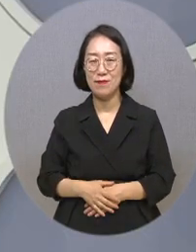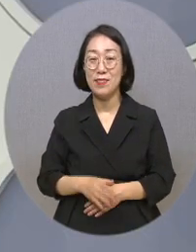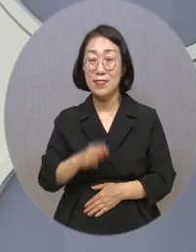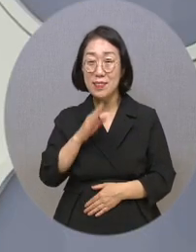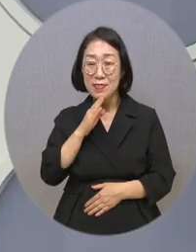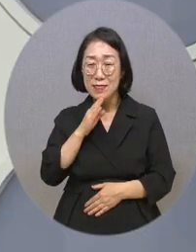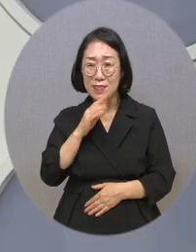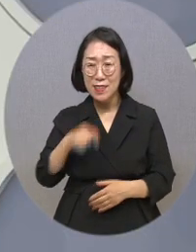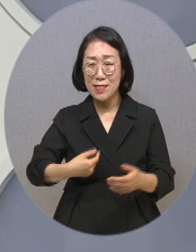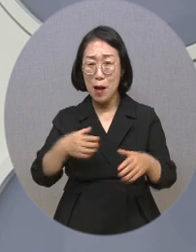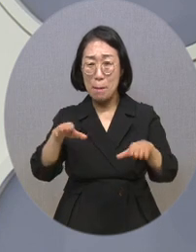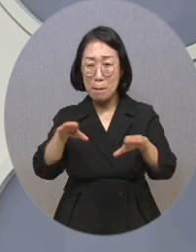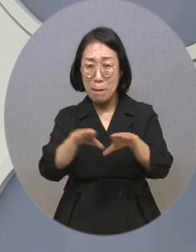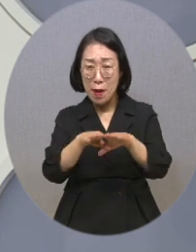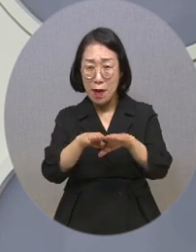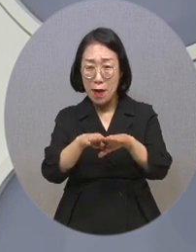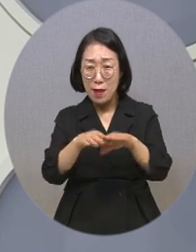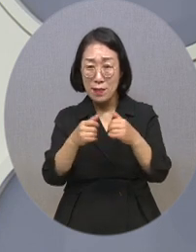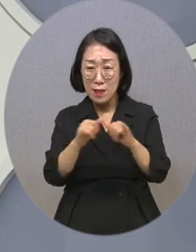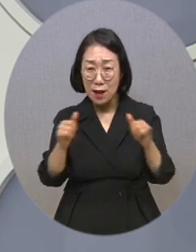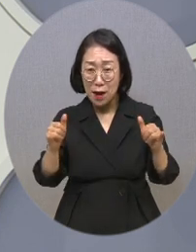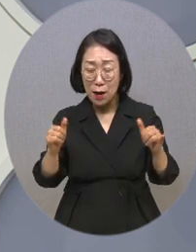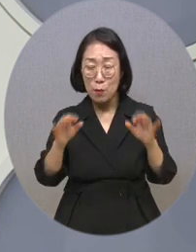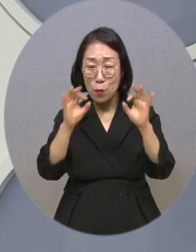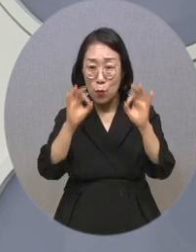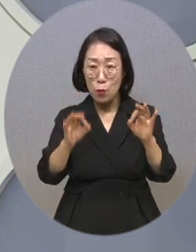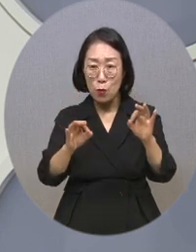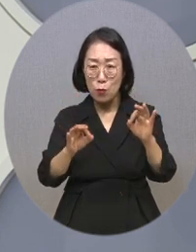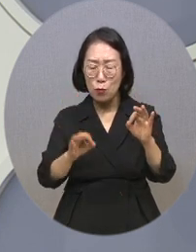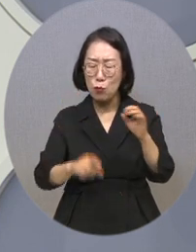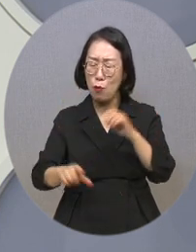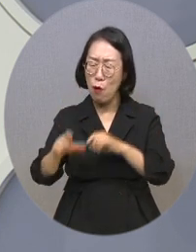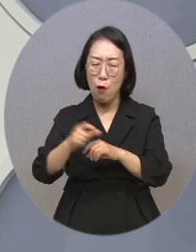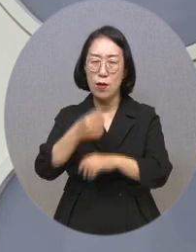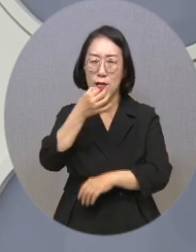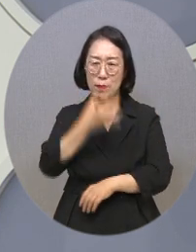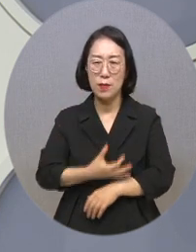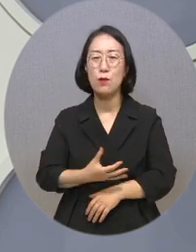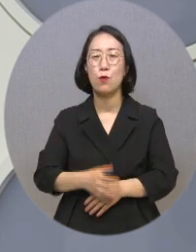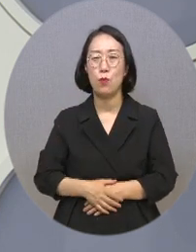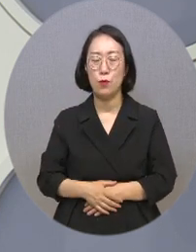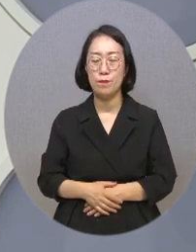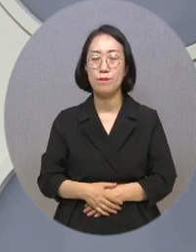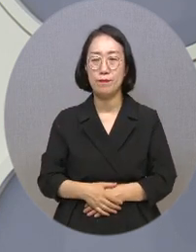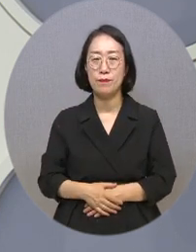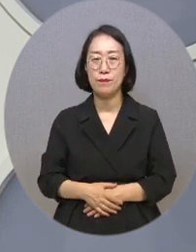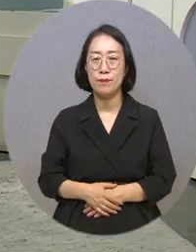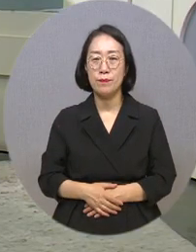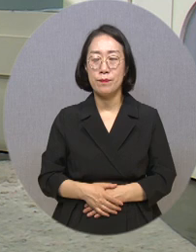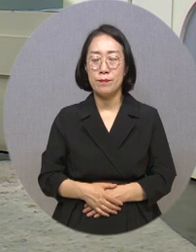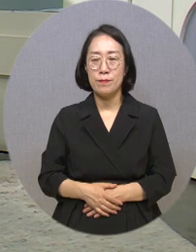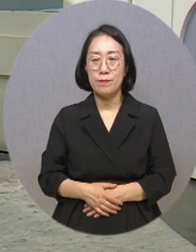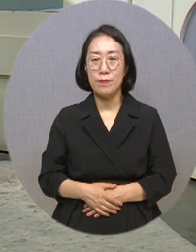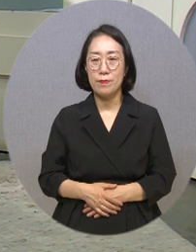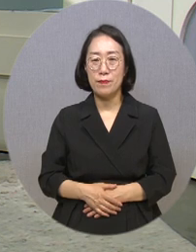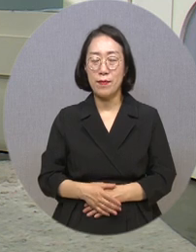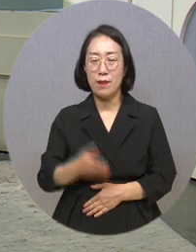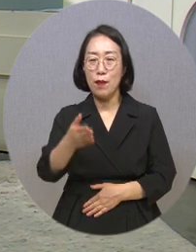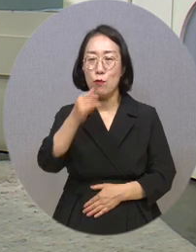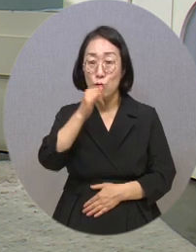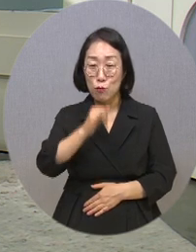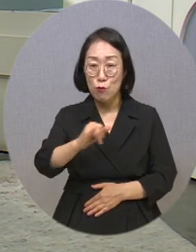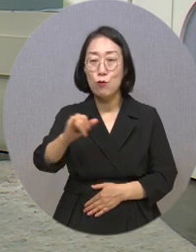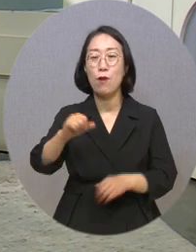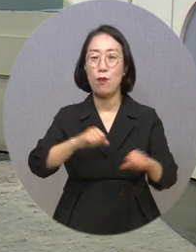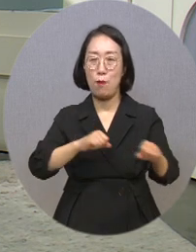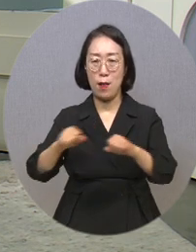실생활에 있는 자폐를 가진 그 친구들은 더 어렵죠. 네. 네. 이제 이렇게 훌륭한 일을